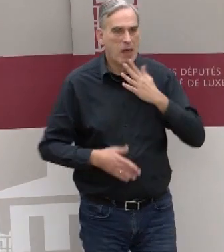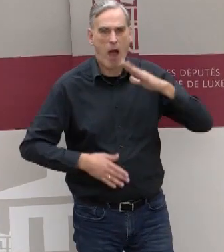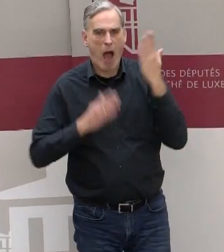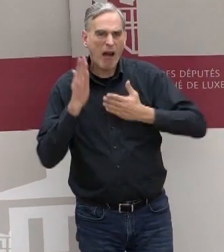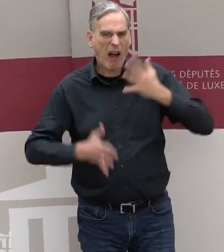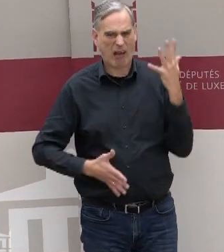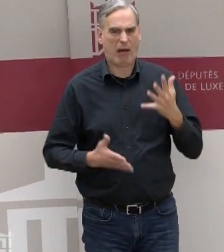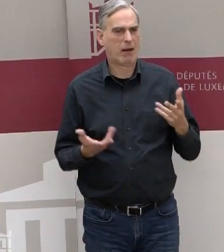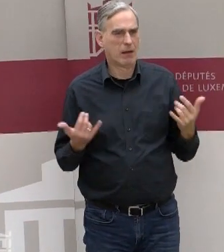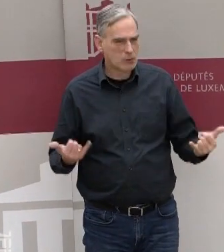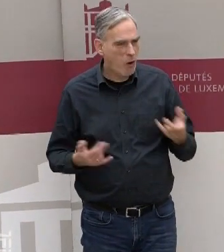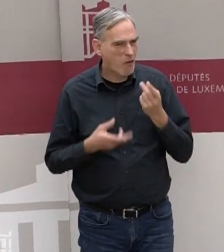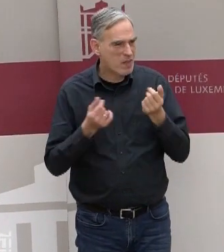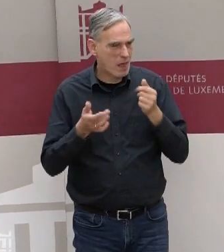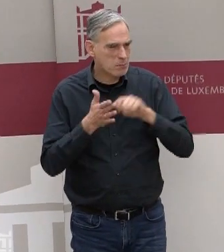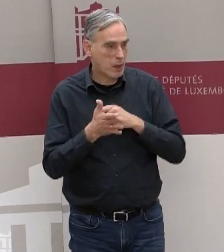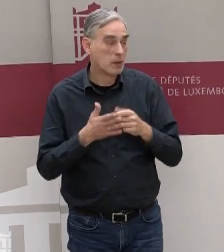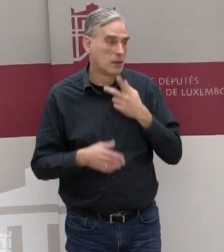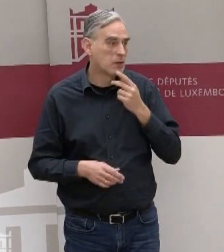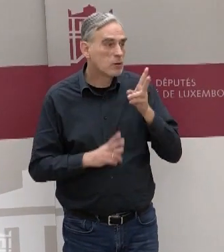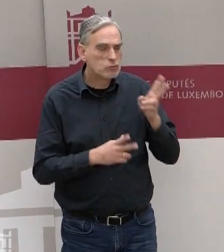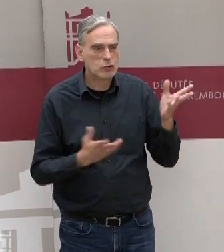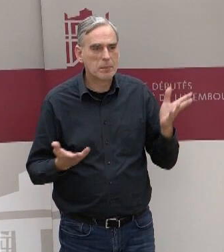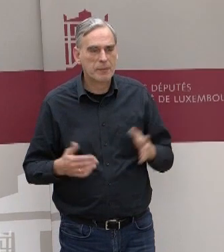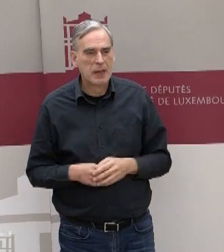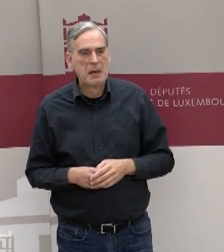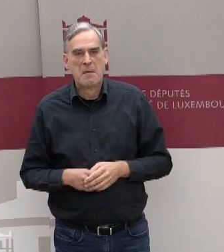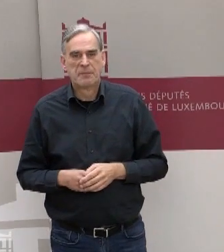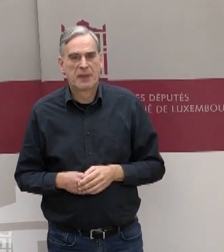recht. Das wäre ein ganz violenter Tod.